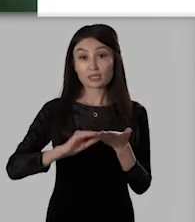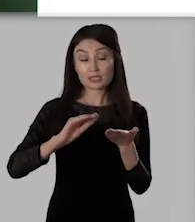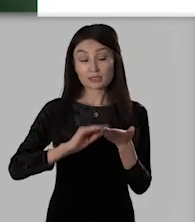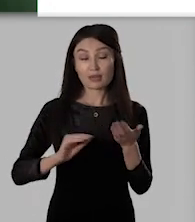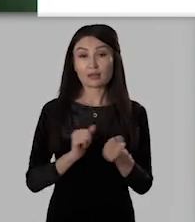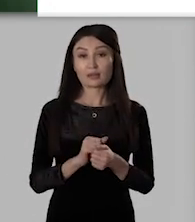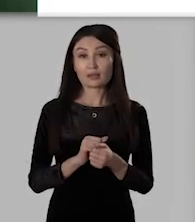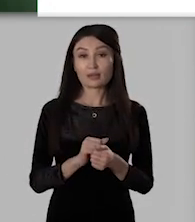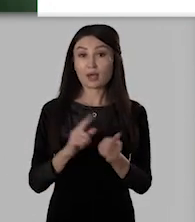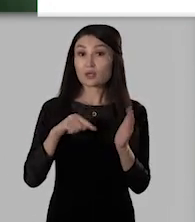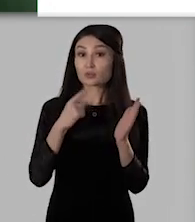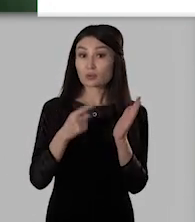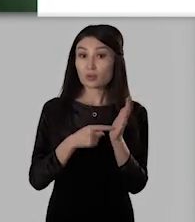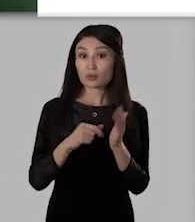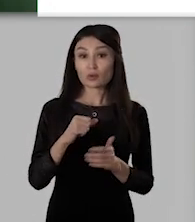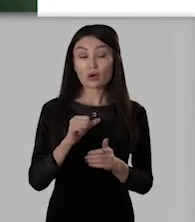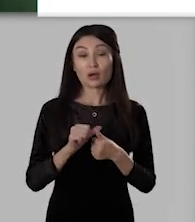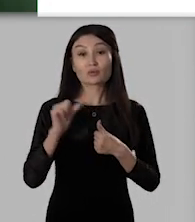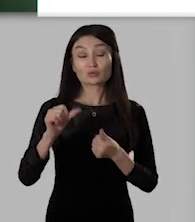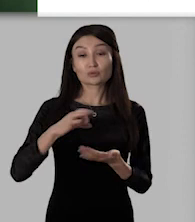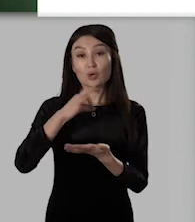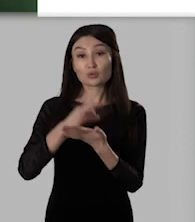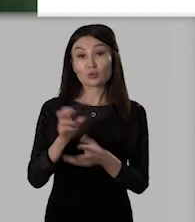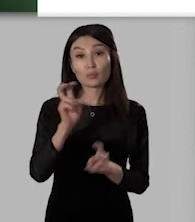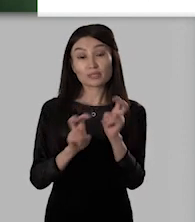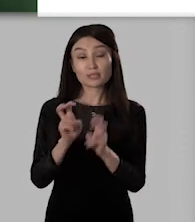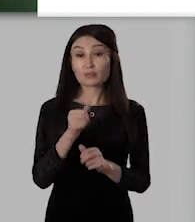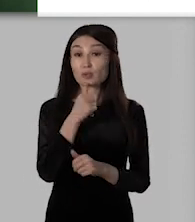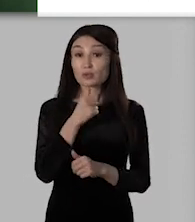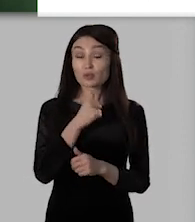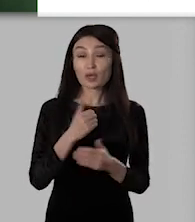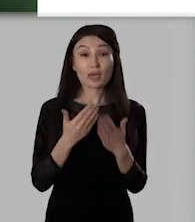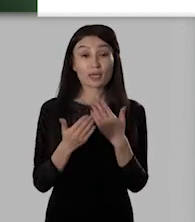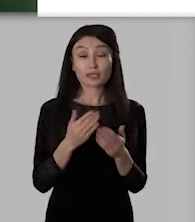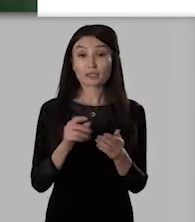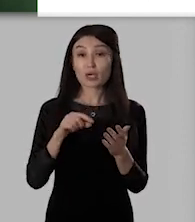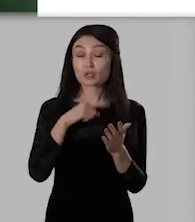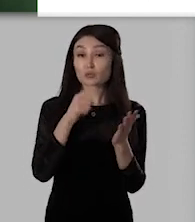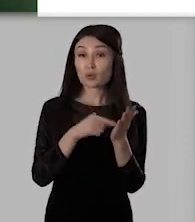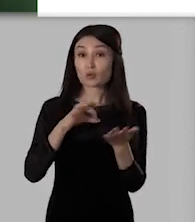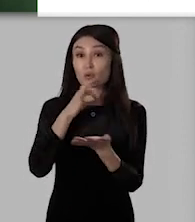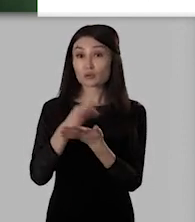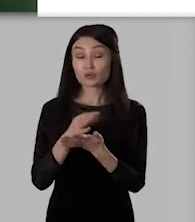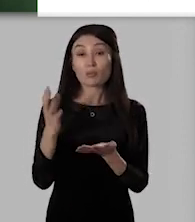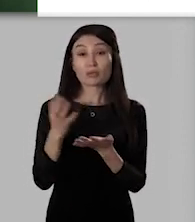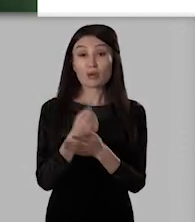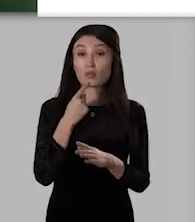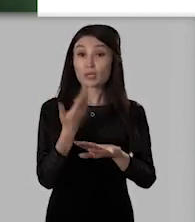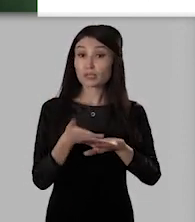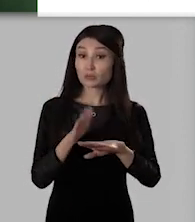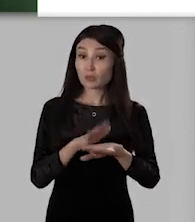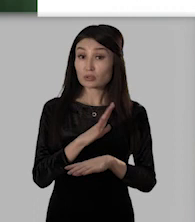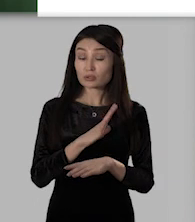алгыла. Суроолорго өзүнчө жооп издеп көргүлө. Эгерде суроолорго жооп табуу кыйын